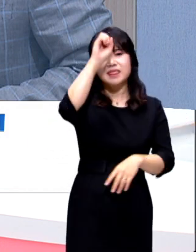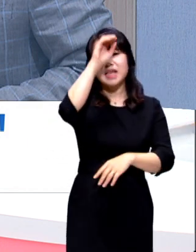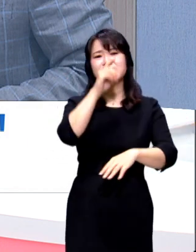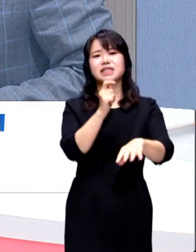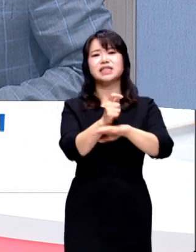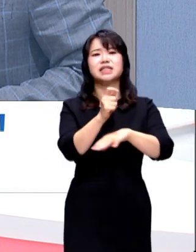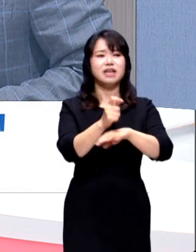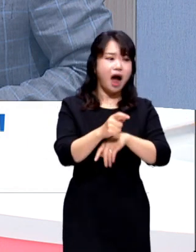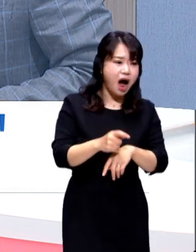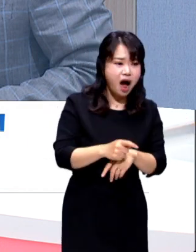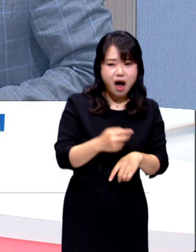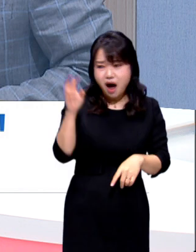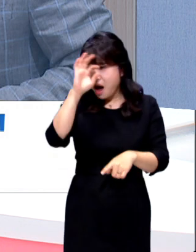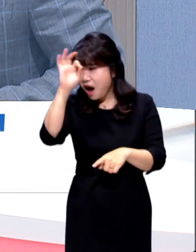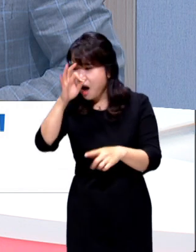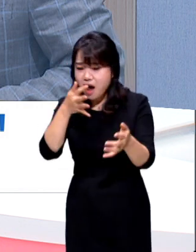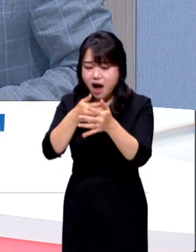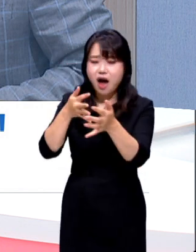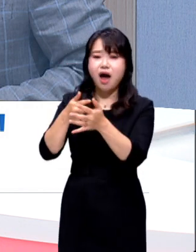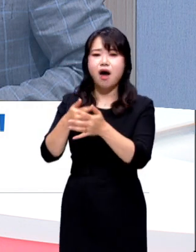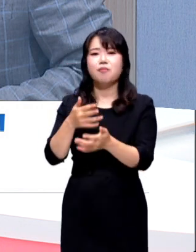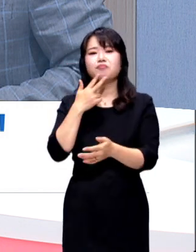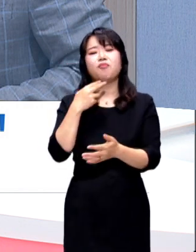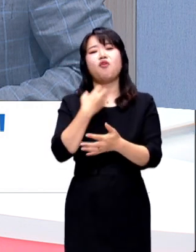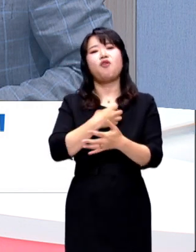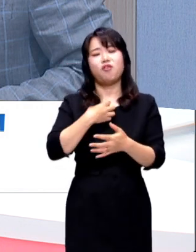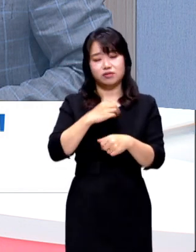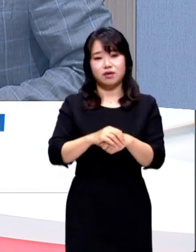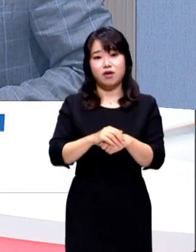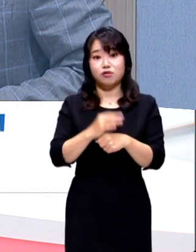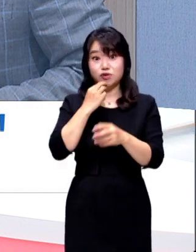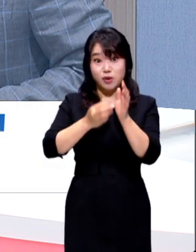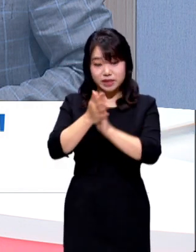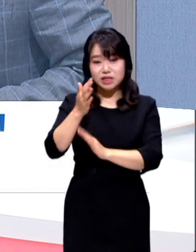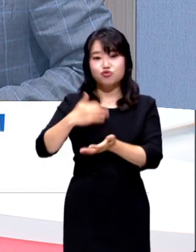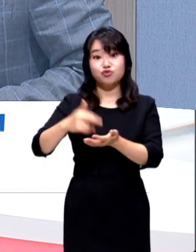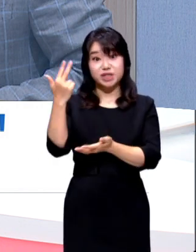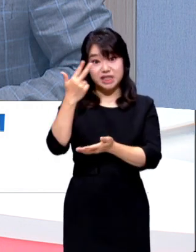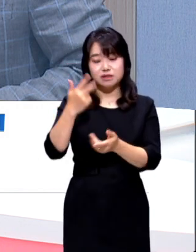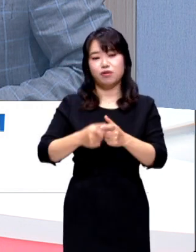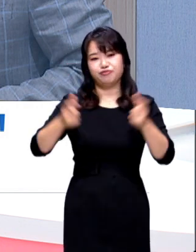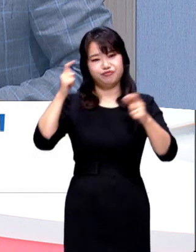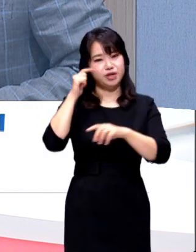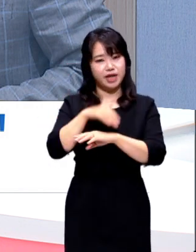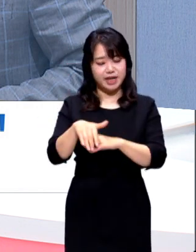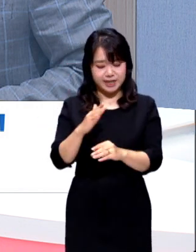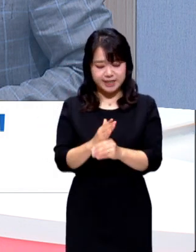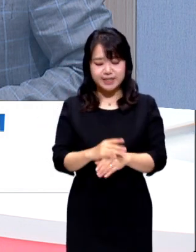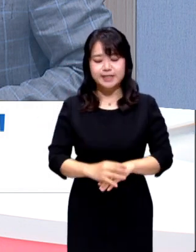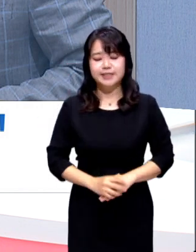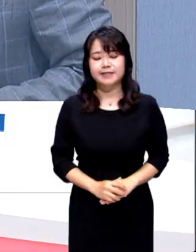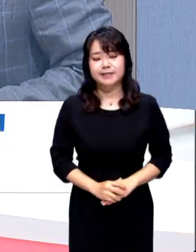서울시가 심야 시간대 택시 7천 대를 추가로 공급하겠다고 밝혔습니다. 김대우 기자가 보도합니다.